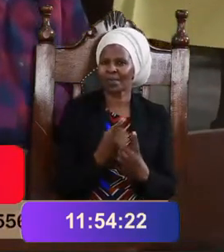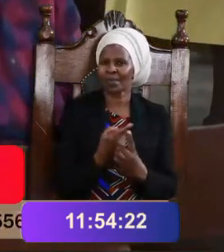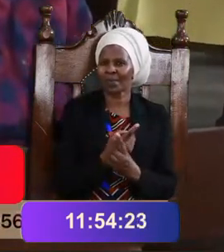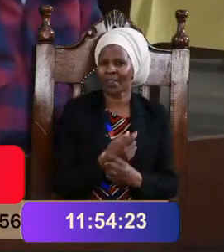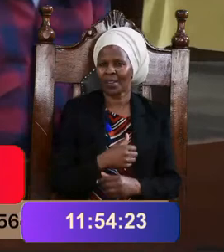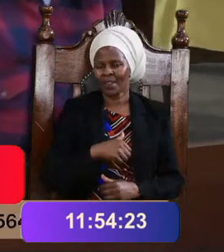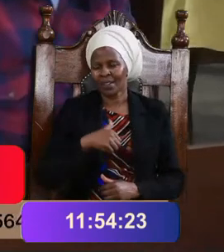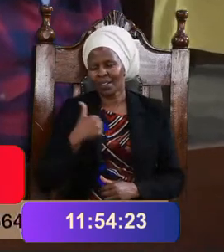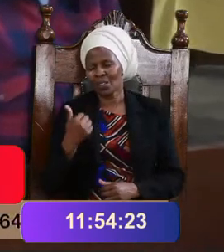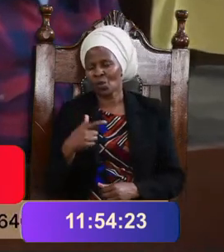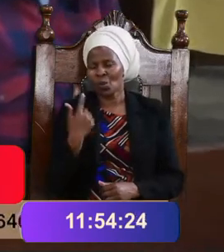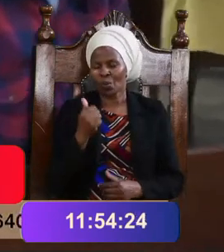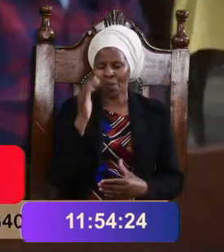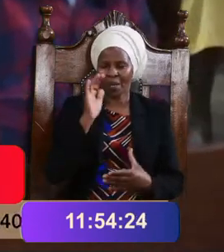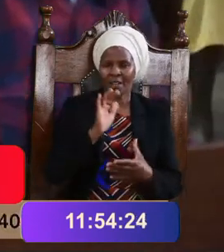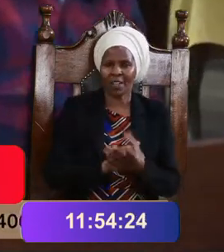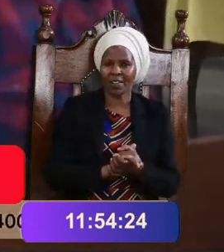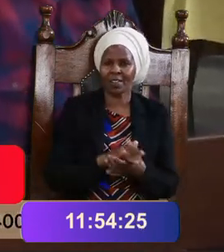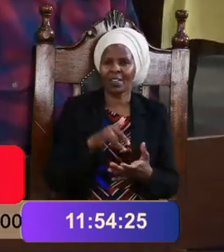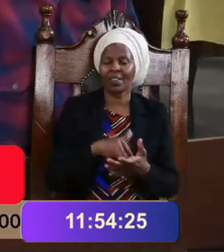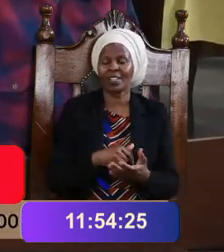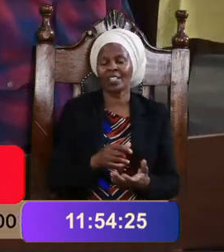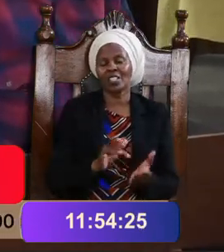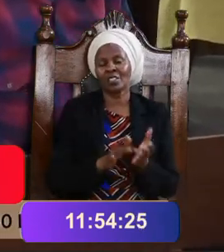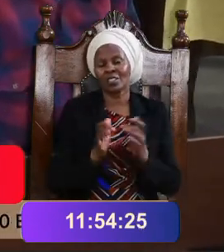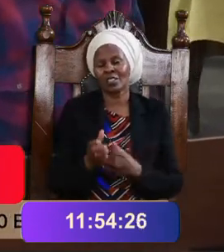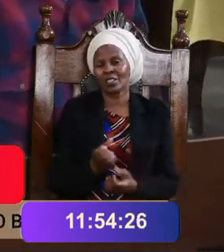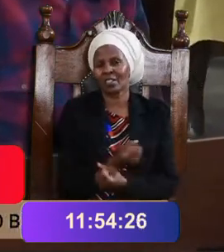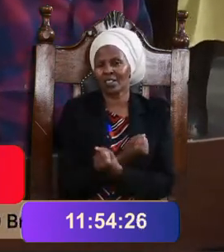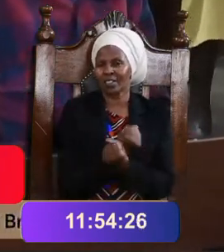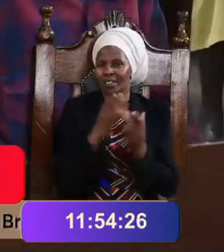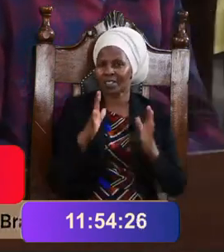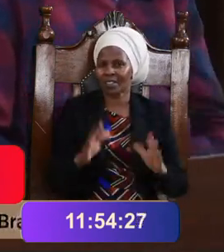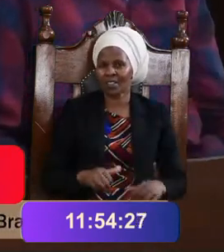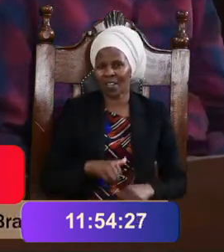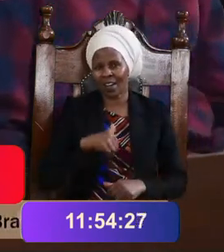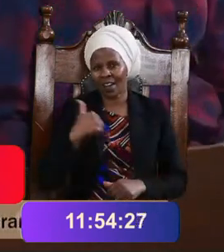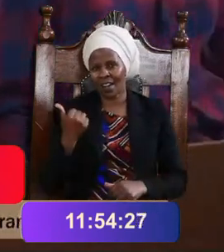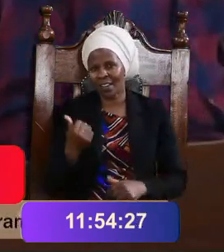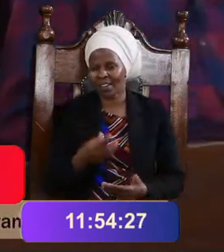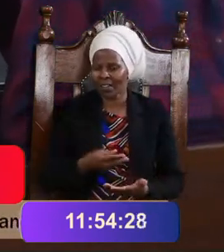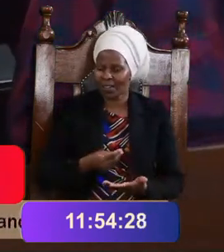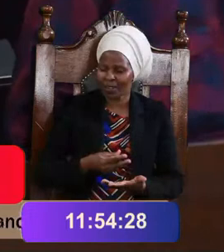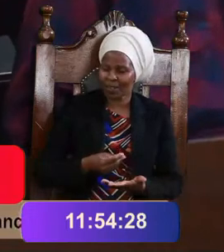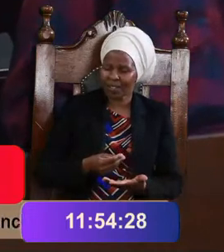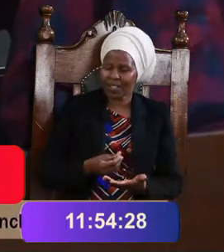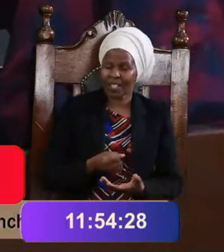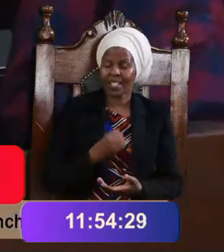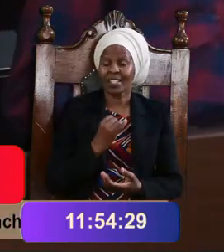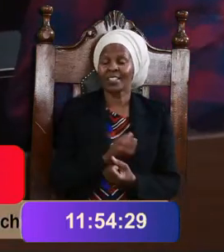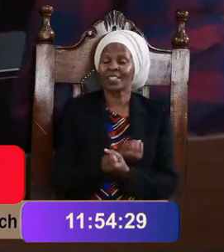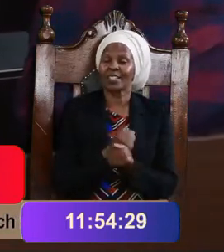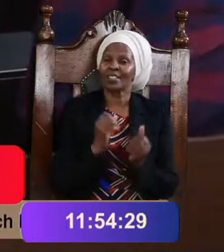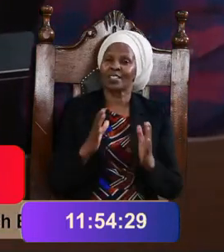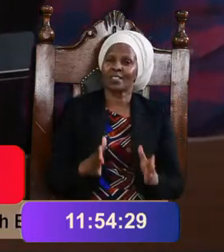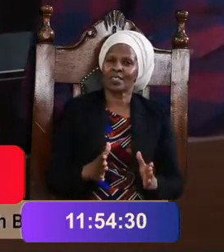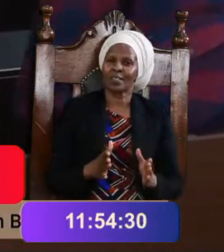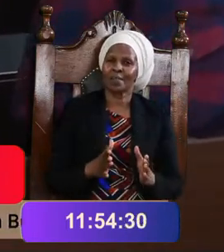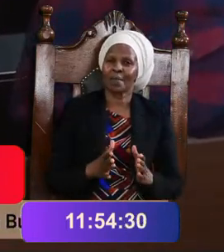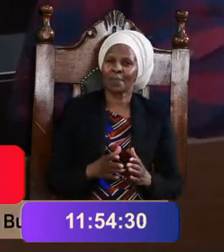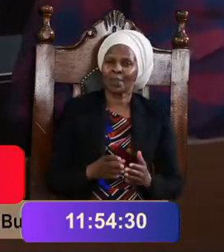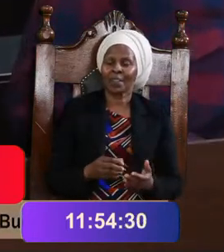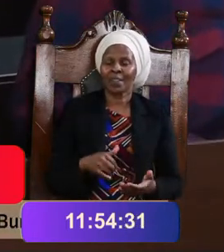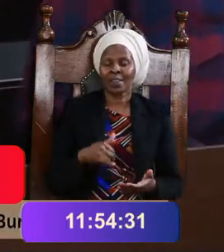ambao wamemwamini Yesu ndiye mwokozi, kuna wengine wanaamini pesa ndiyo mfalme, si ndio? Wanaamini